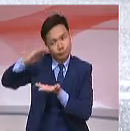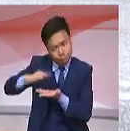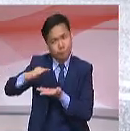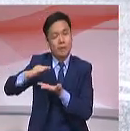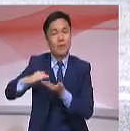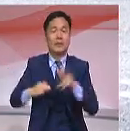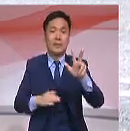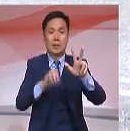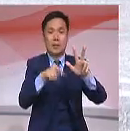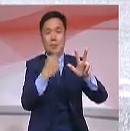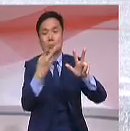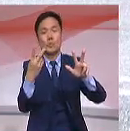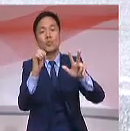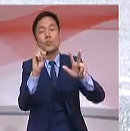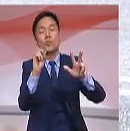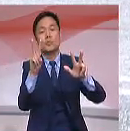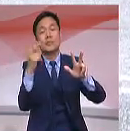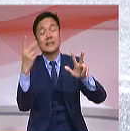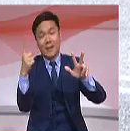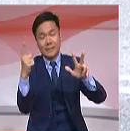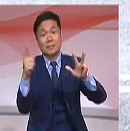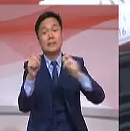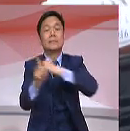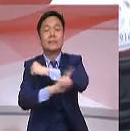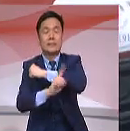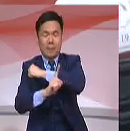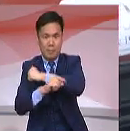jumlah 3,211 dan 66 saman.